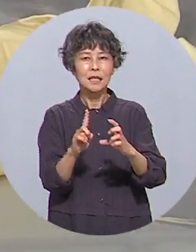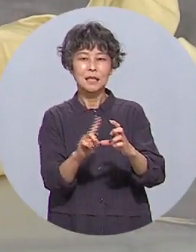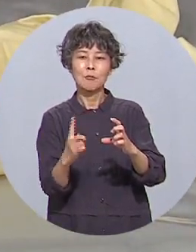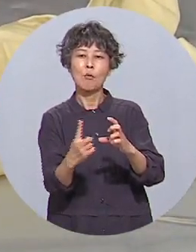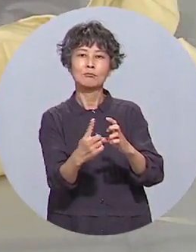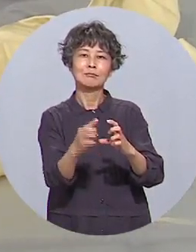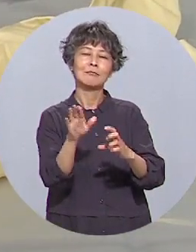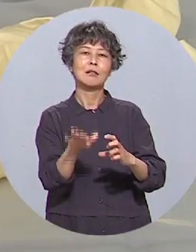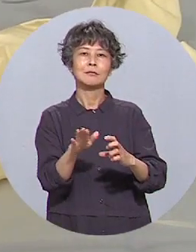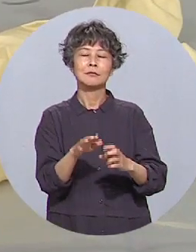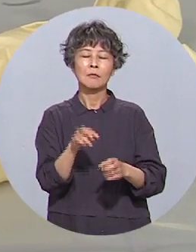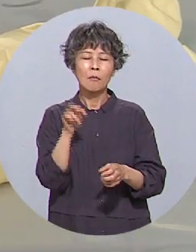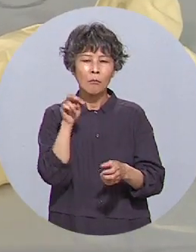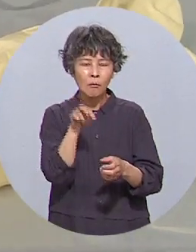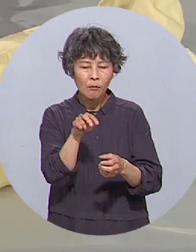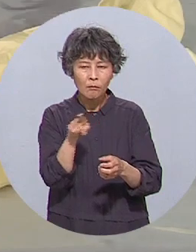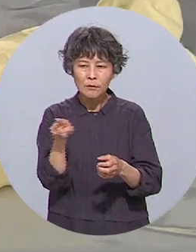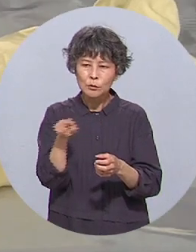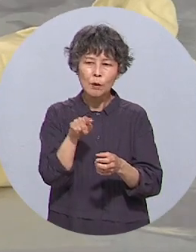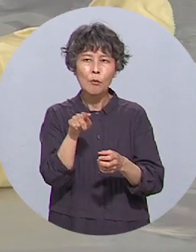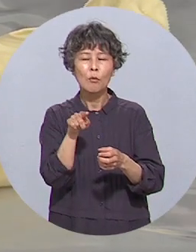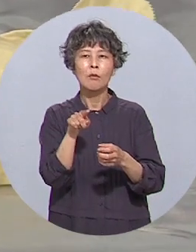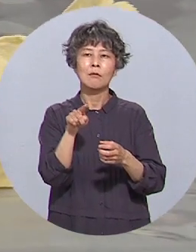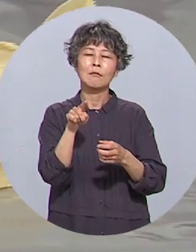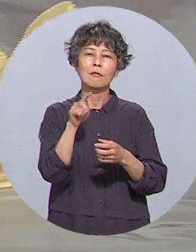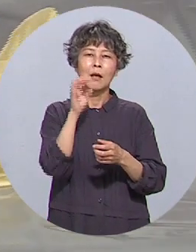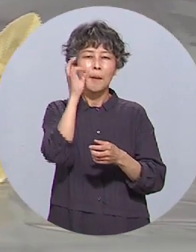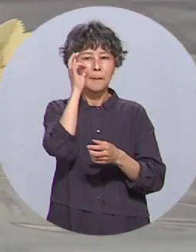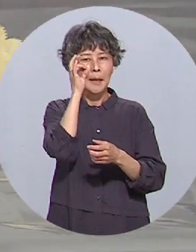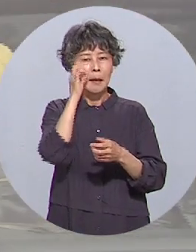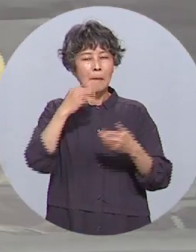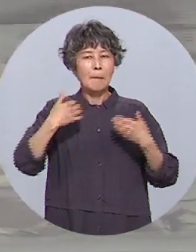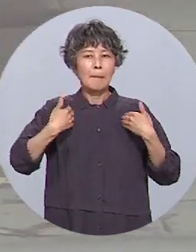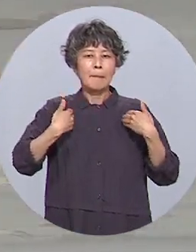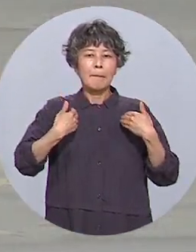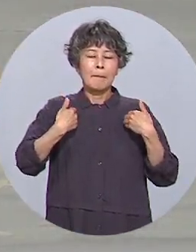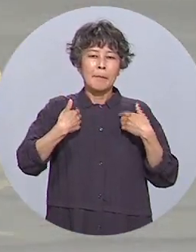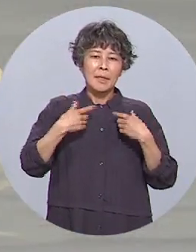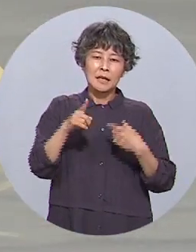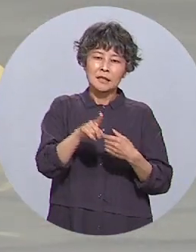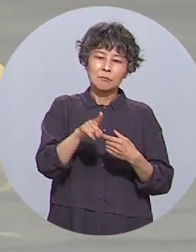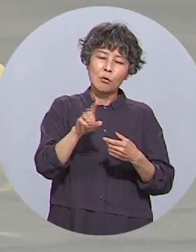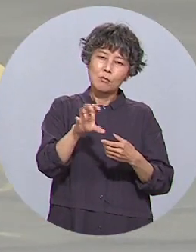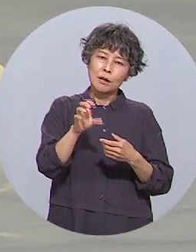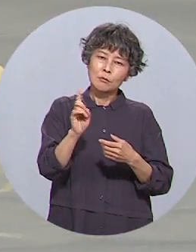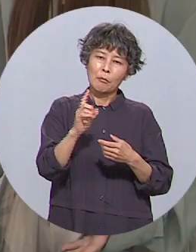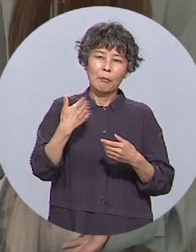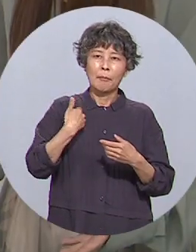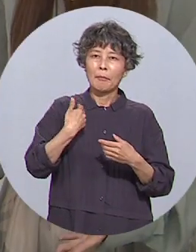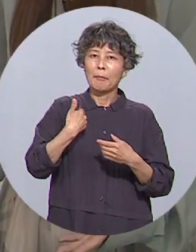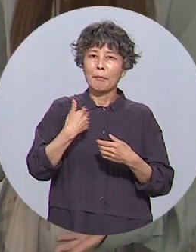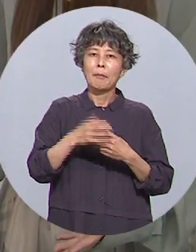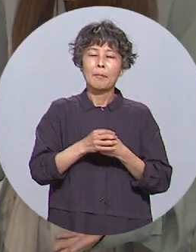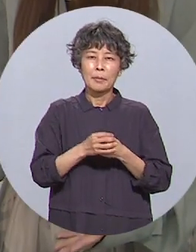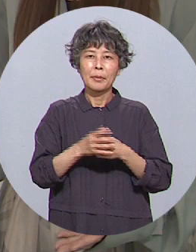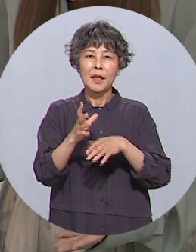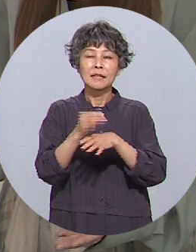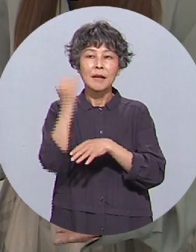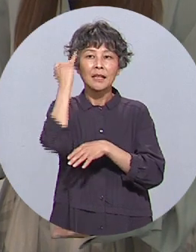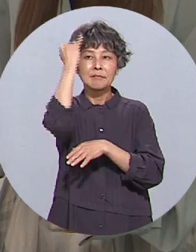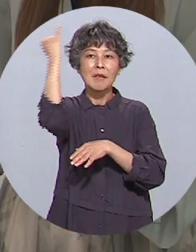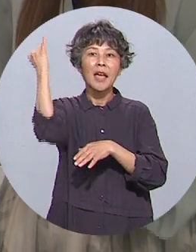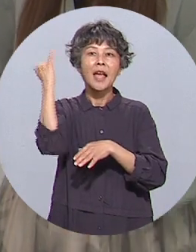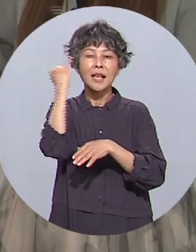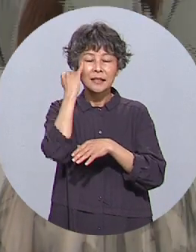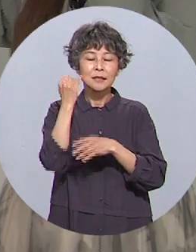ついてるんですか。 はい、ついています。 まあ肉眼では今のところ見えないですね。 最初はですね、イメージ通り